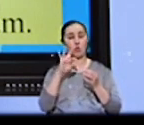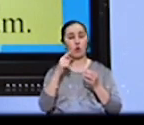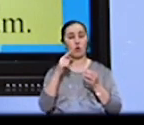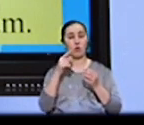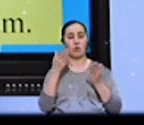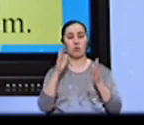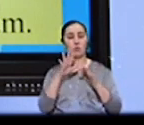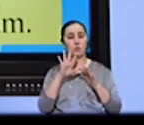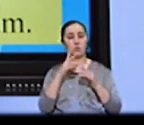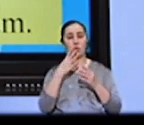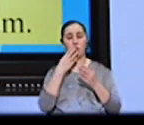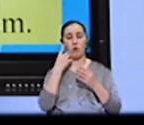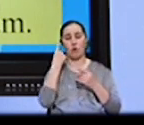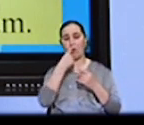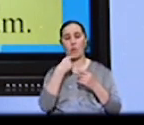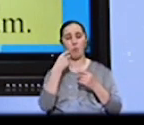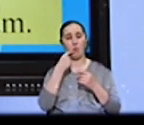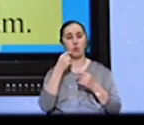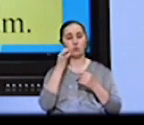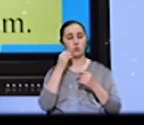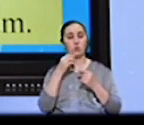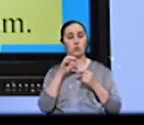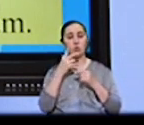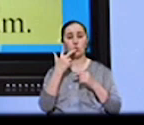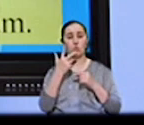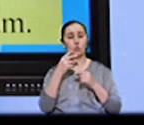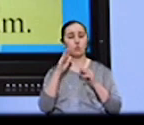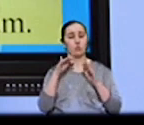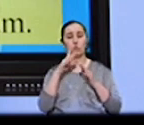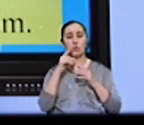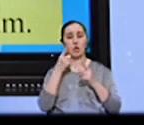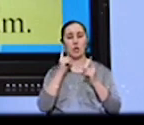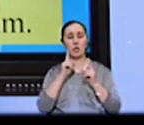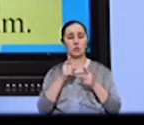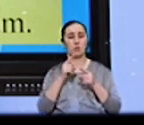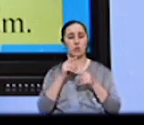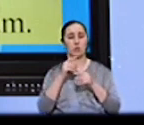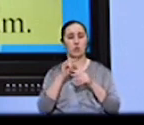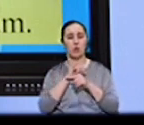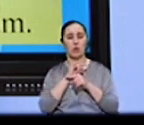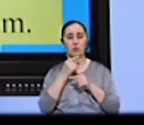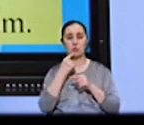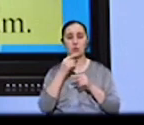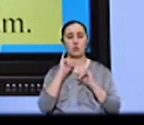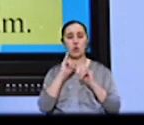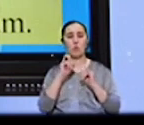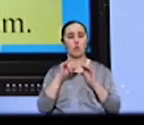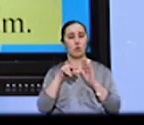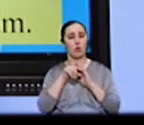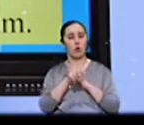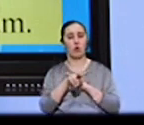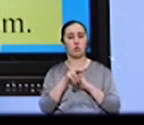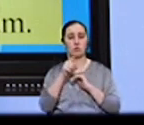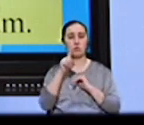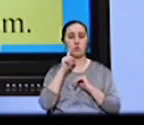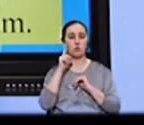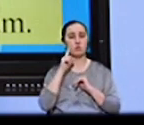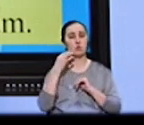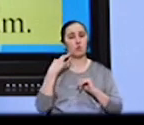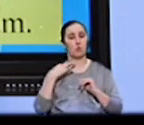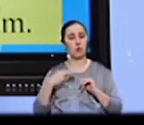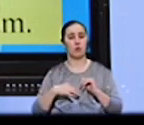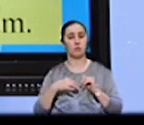dog' qondirma oppoq yuzga. Uchma aslo yolg'on so'zga. Yomondan qoch, yoshsan